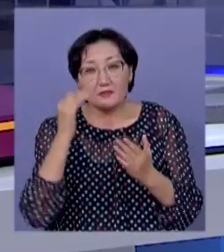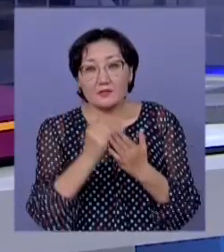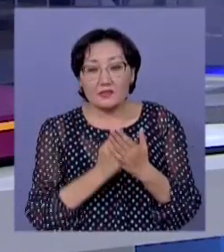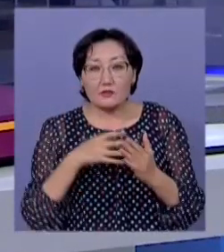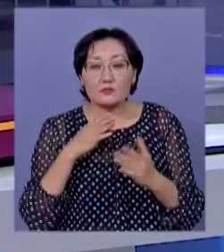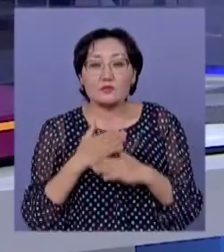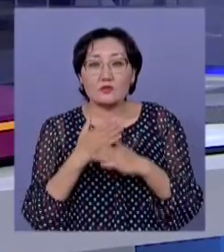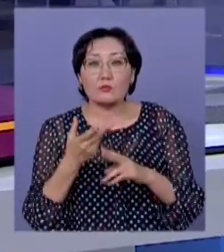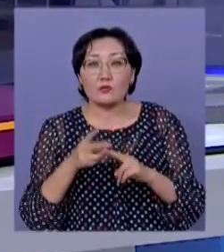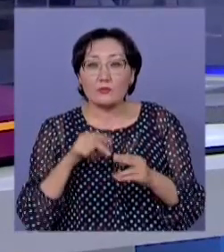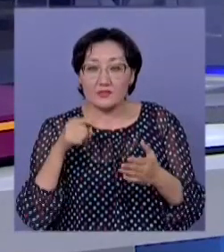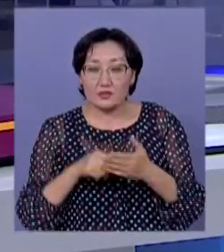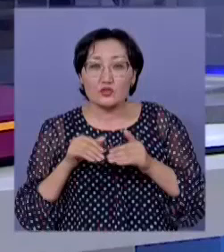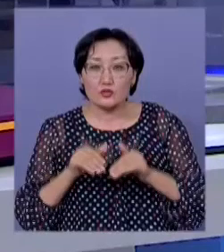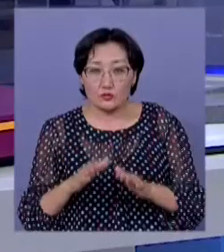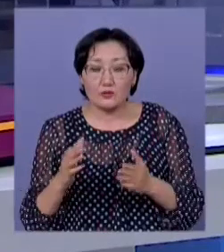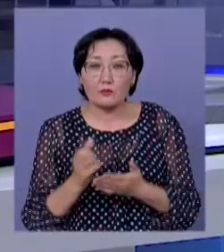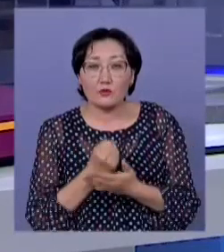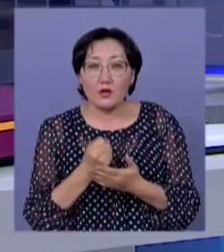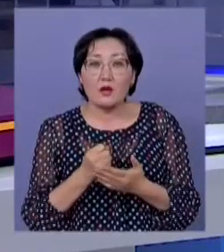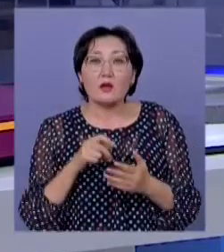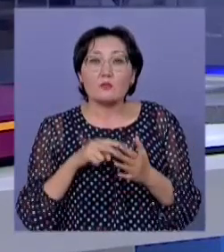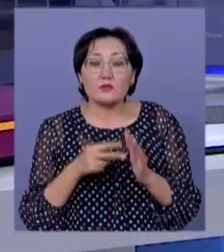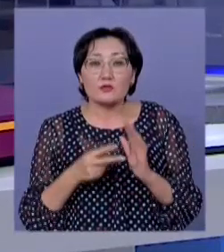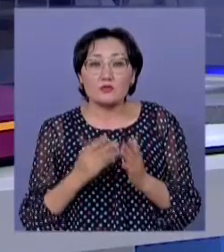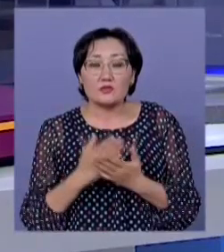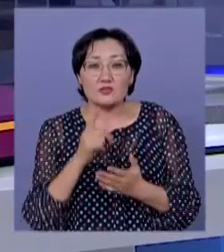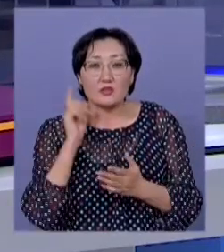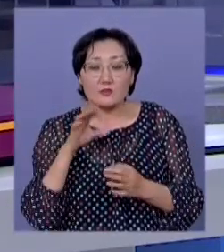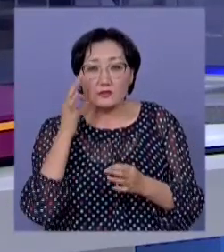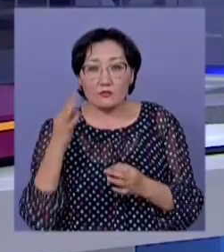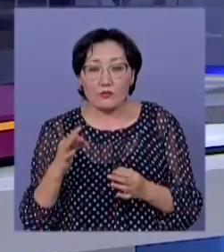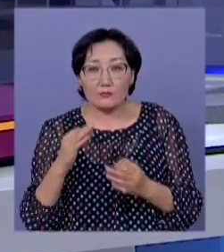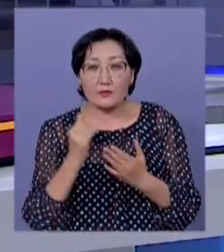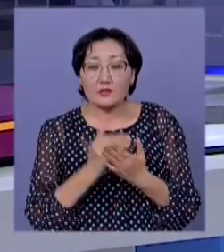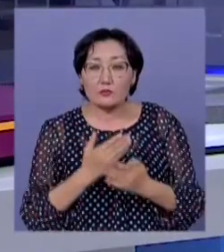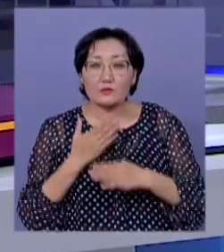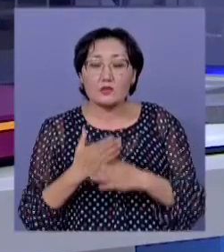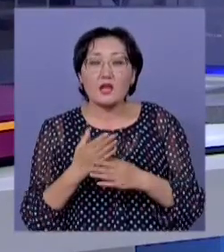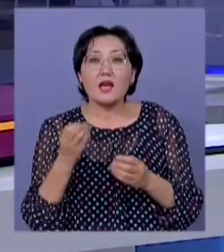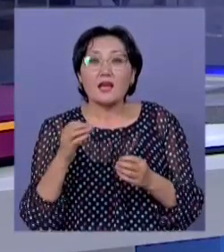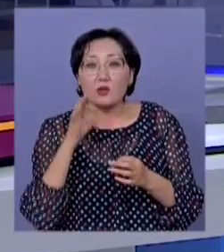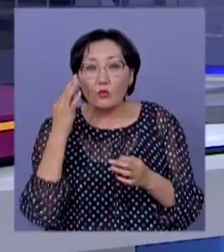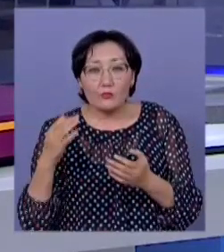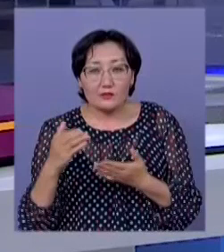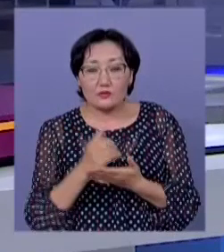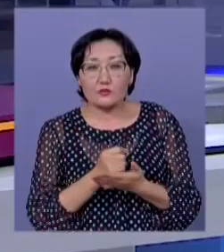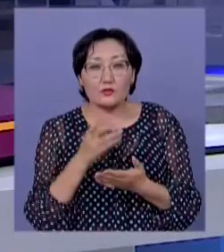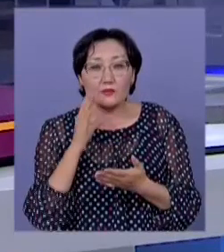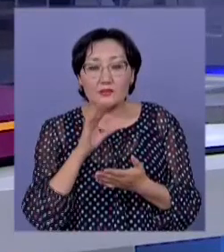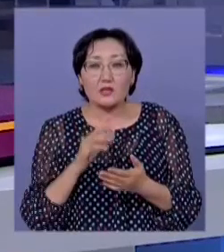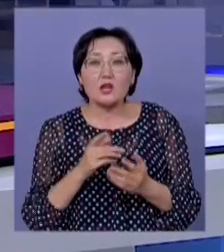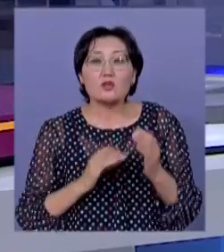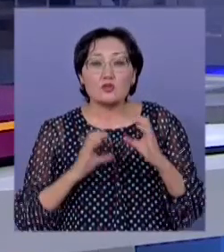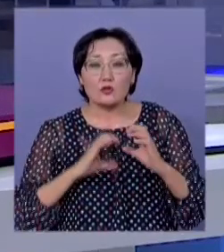бұл мәселенің шешімін табуға жағдай жасалуда. Жастар тәжірибесі бағдарламасының көмегімен әлі тәжірибе жинақтап үлгермеген,